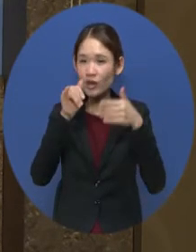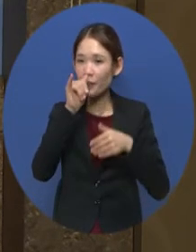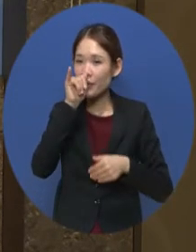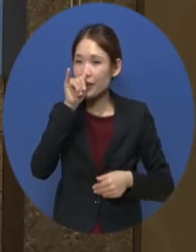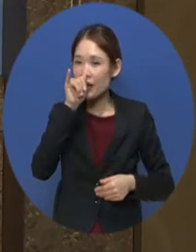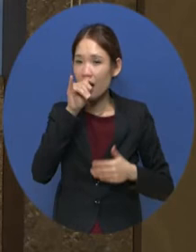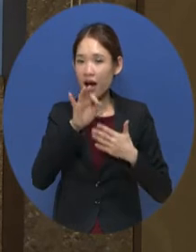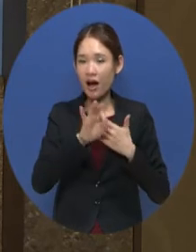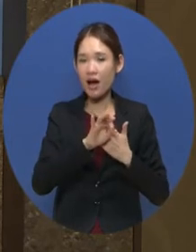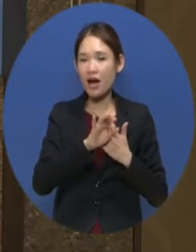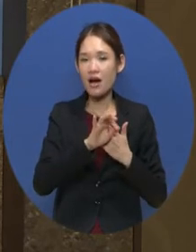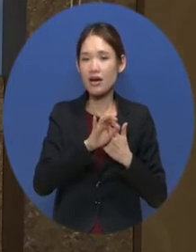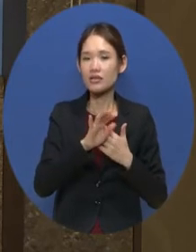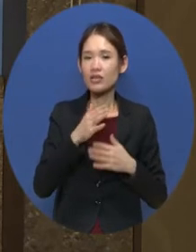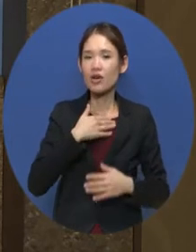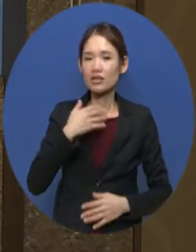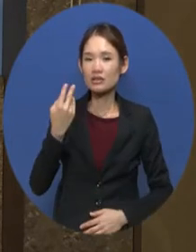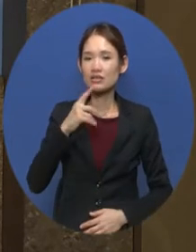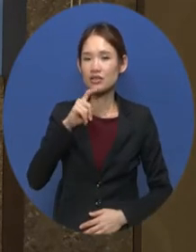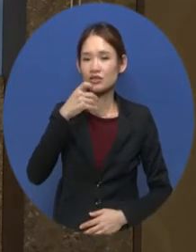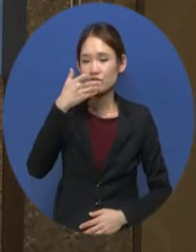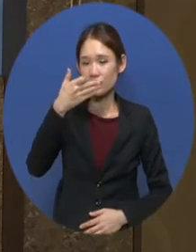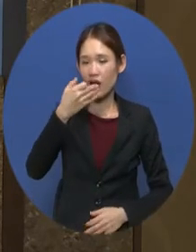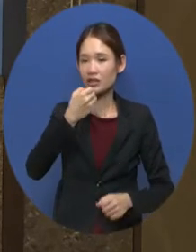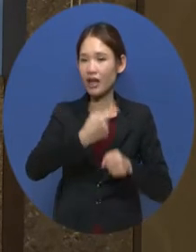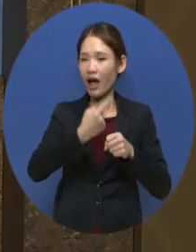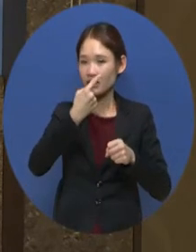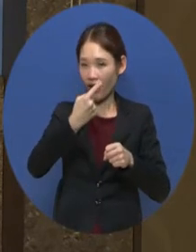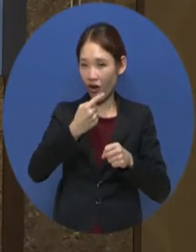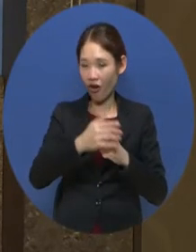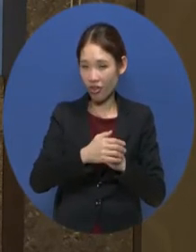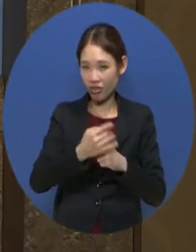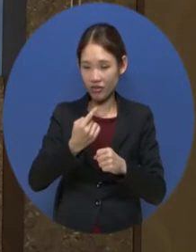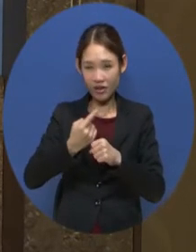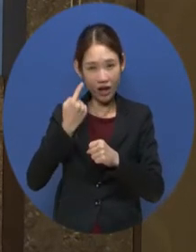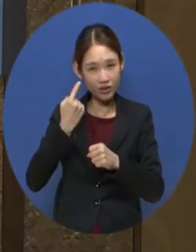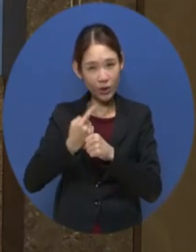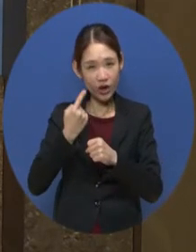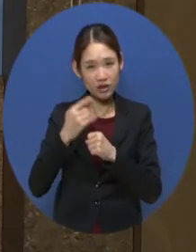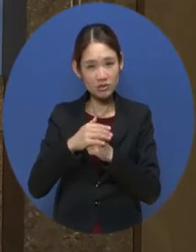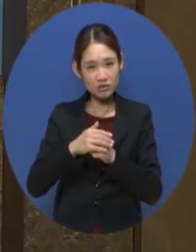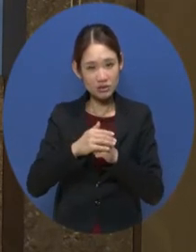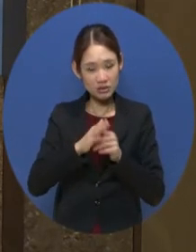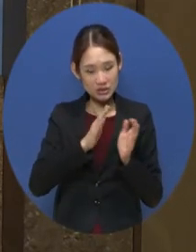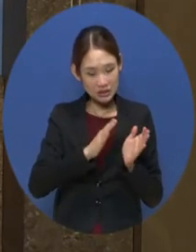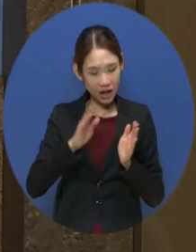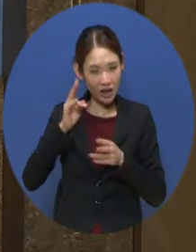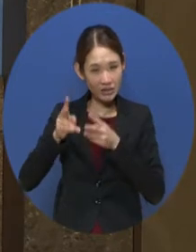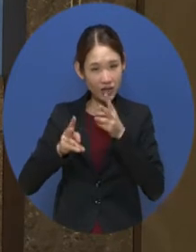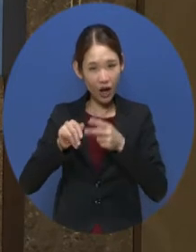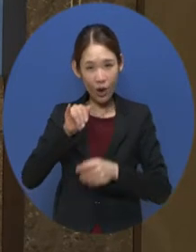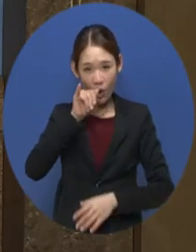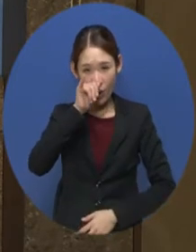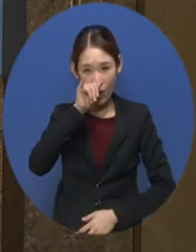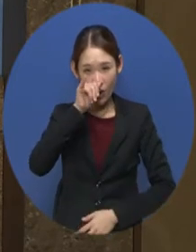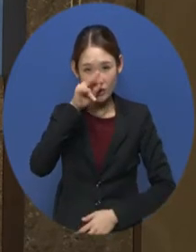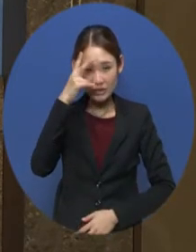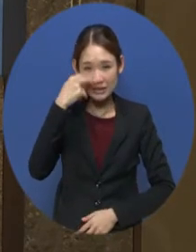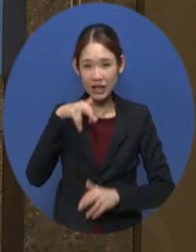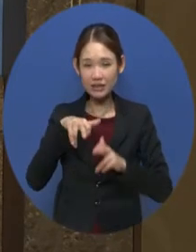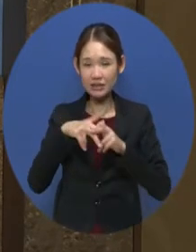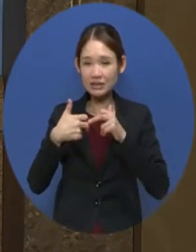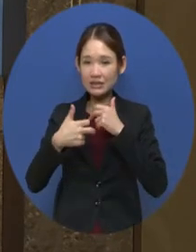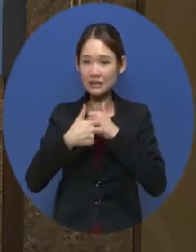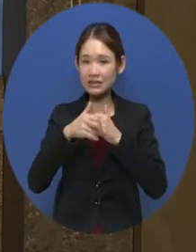저희가 2019년 작년이죠 벌써 작년에 저희가 진행하는 사업이 있어요. 그래서 어떤 시각장애인의 의약품